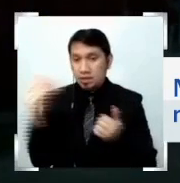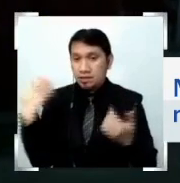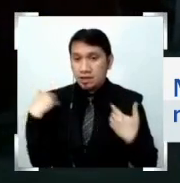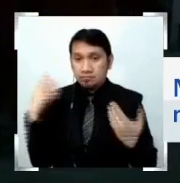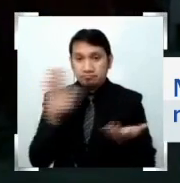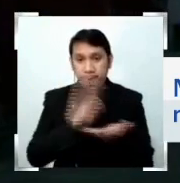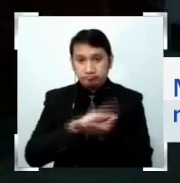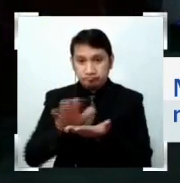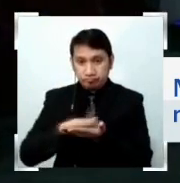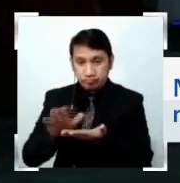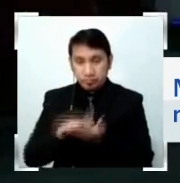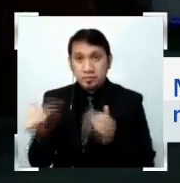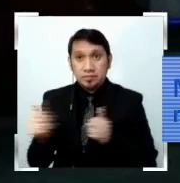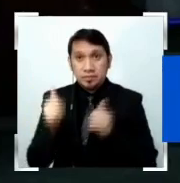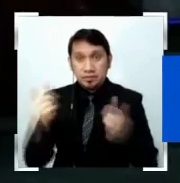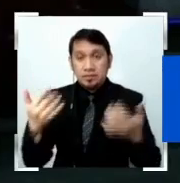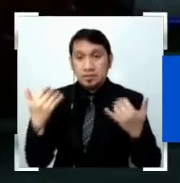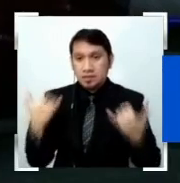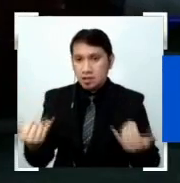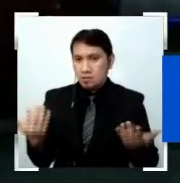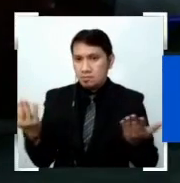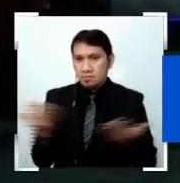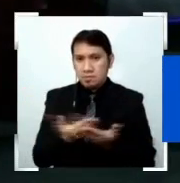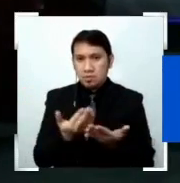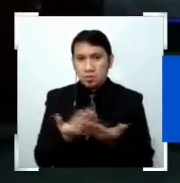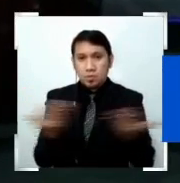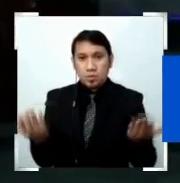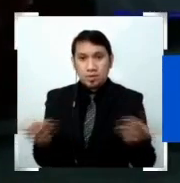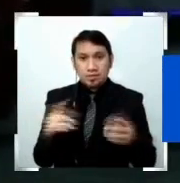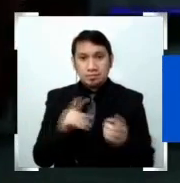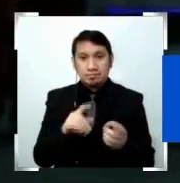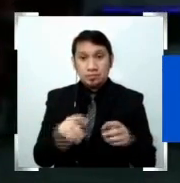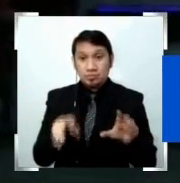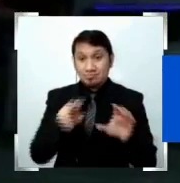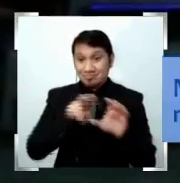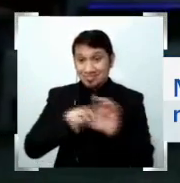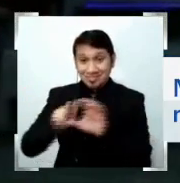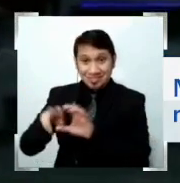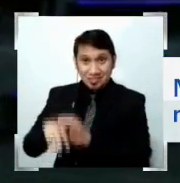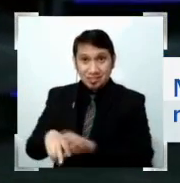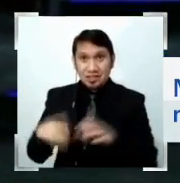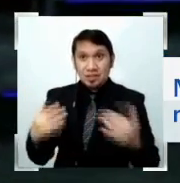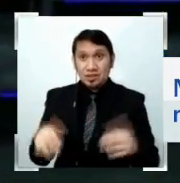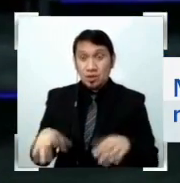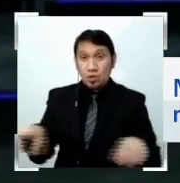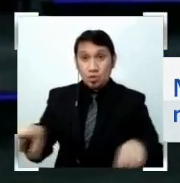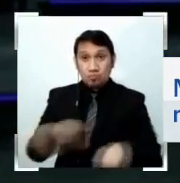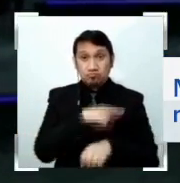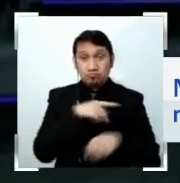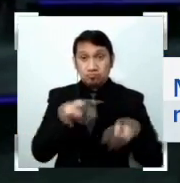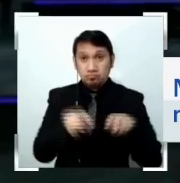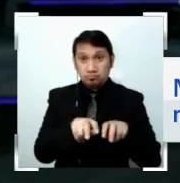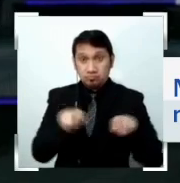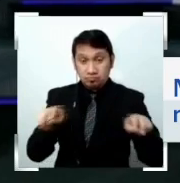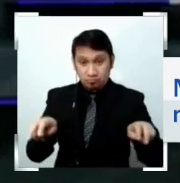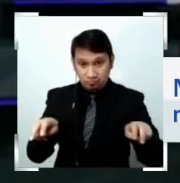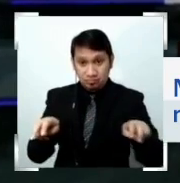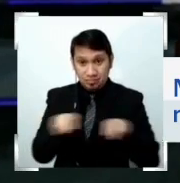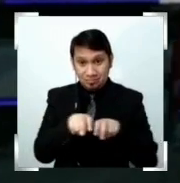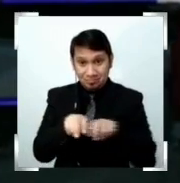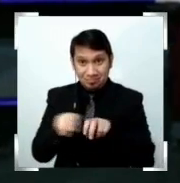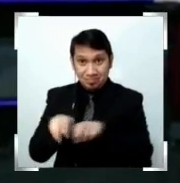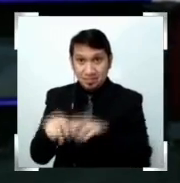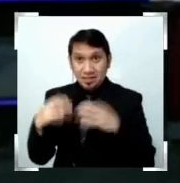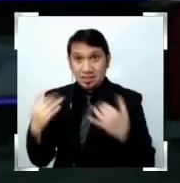po ang ipinagbago ng setup ng mga upuan sa sinihang ito. Imbes na yung dating mahabang row ng mga dikit-dikit na upuan, ang ginawa